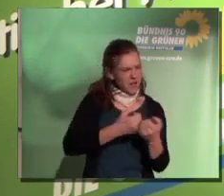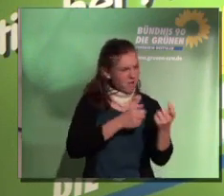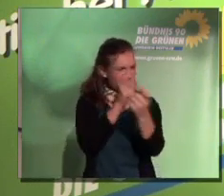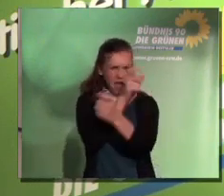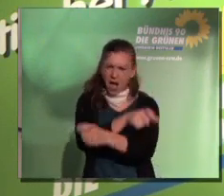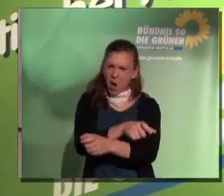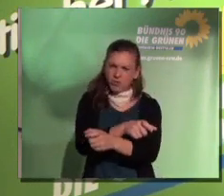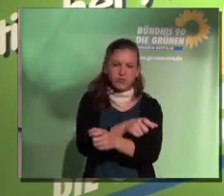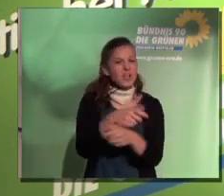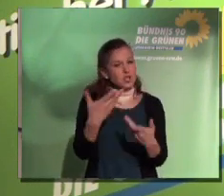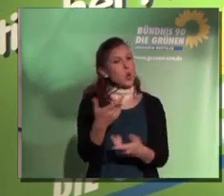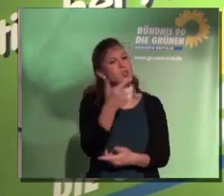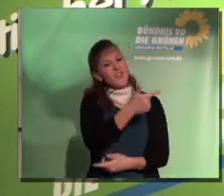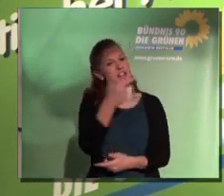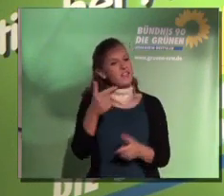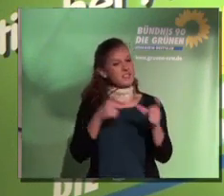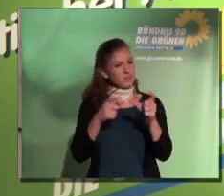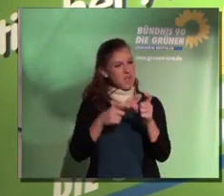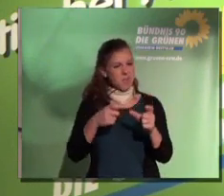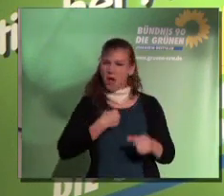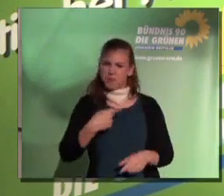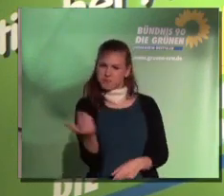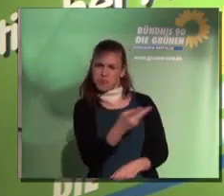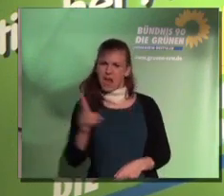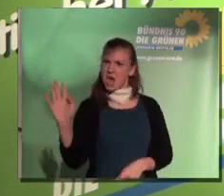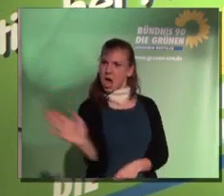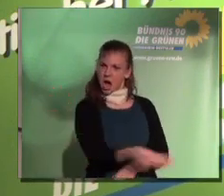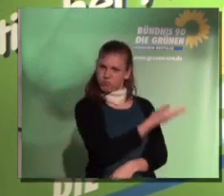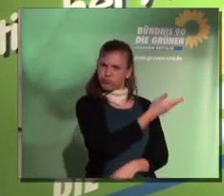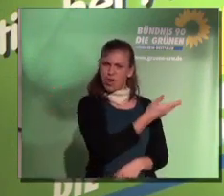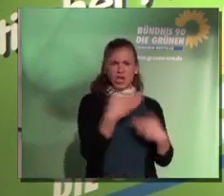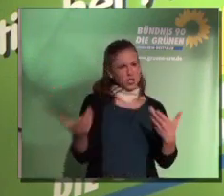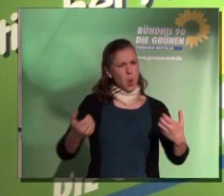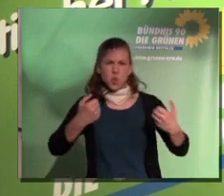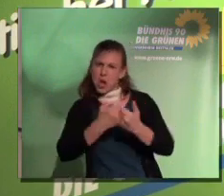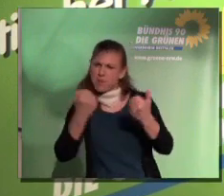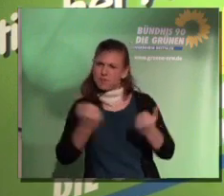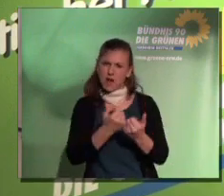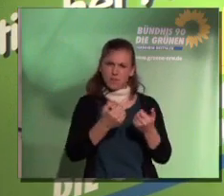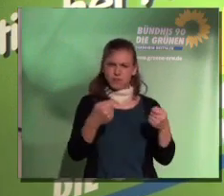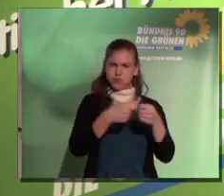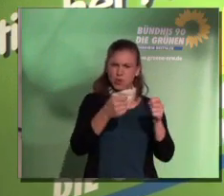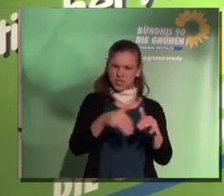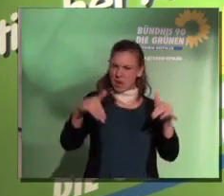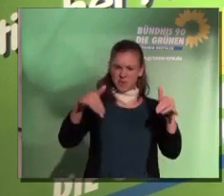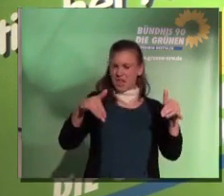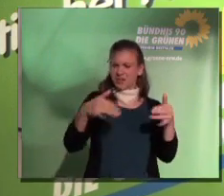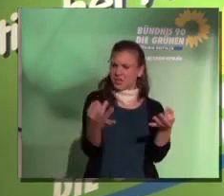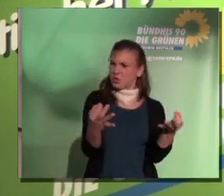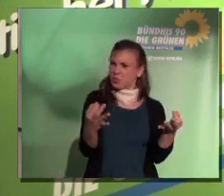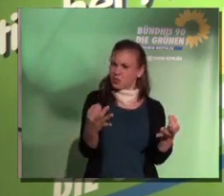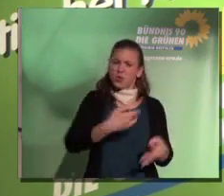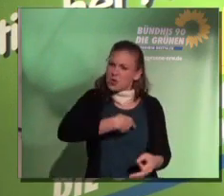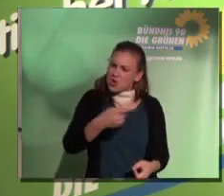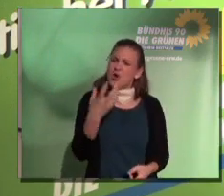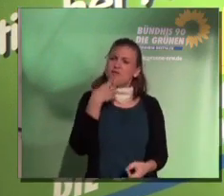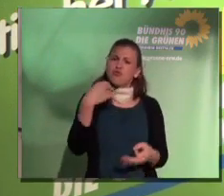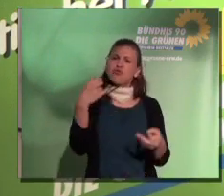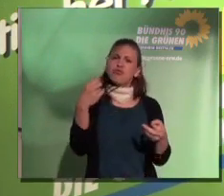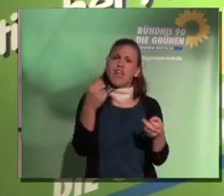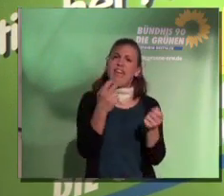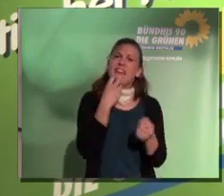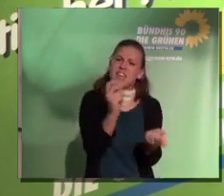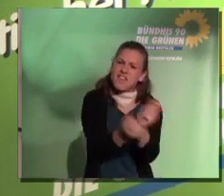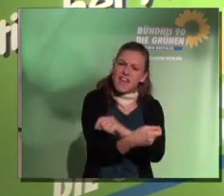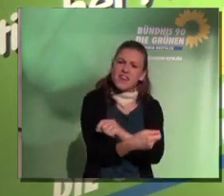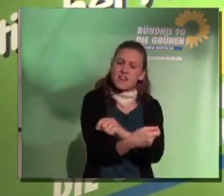am 22. September abschaffen. Dieses Ringen gehört nicht mehr ins Bundeskabinett. Wir wollen eine Energiewende, die funktioniert,